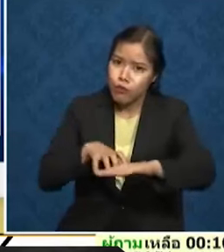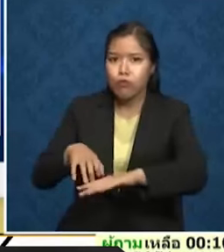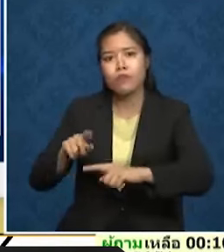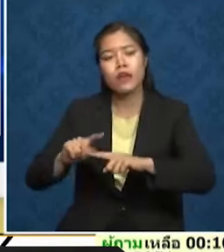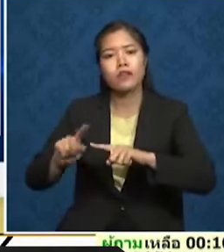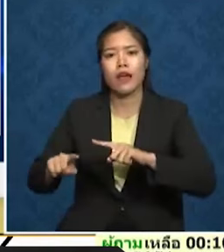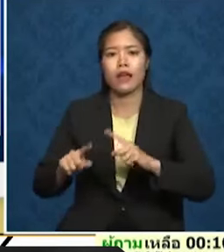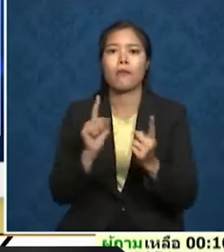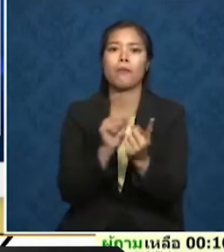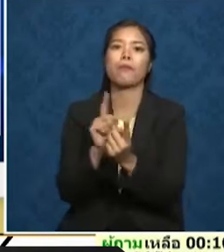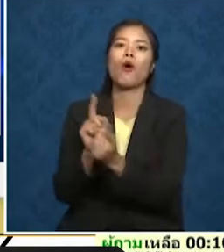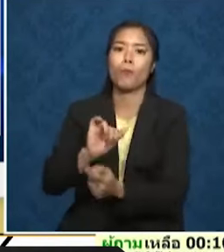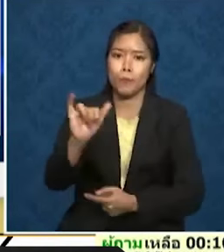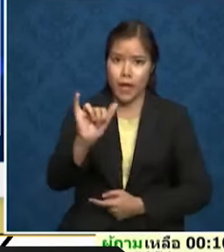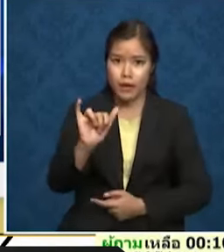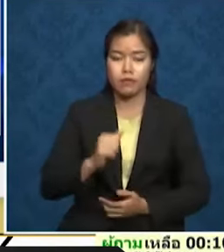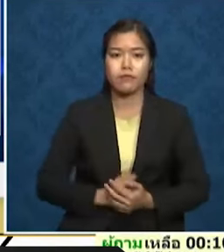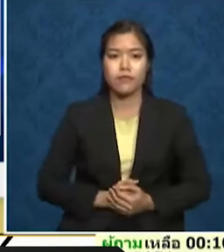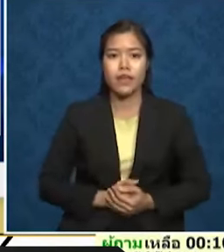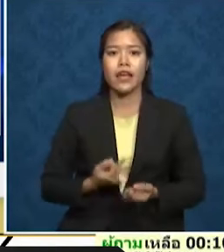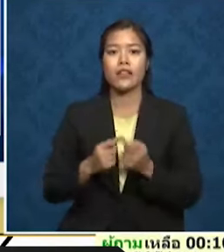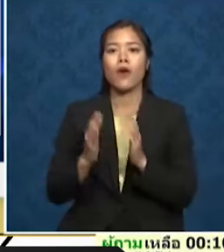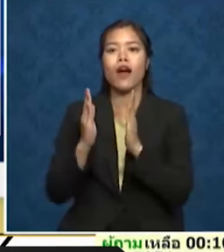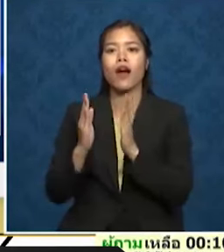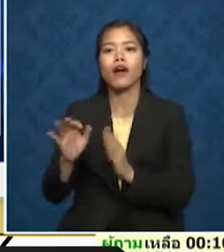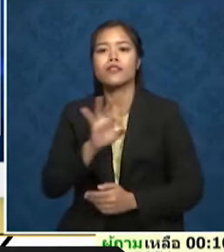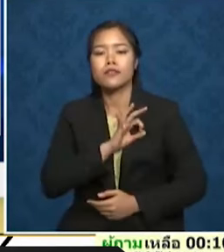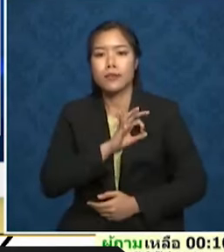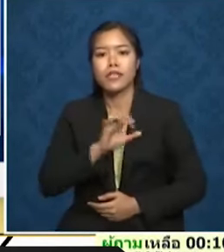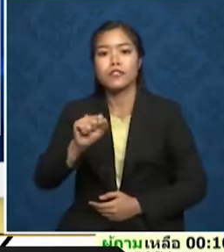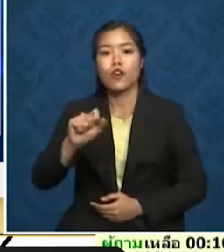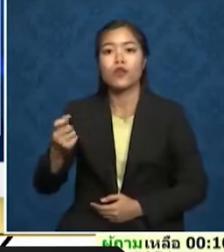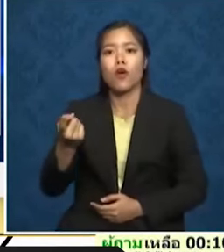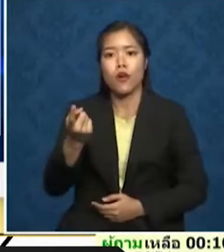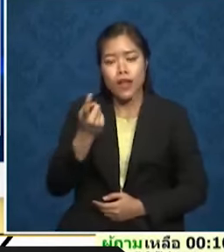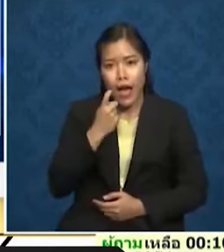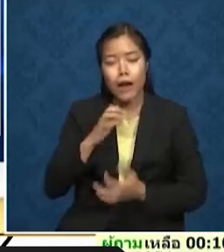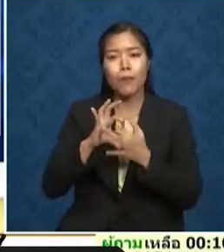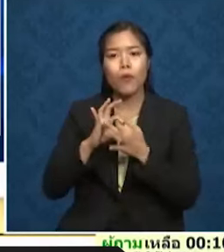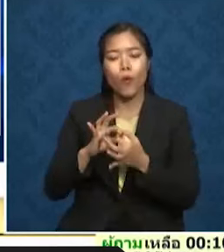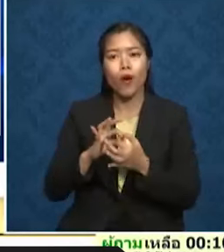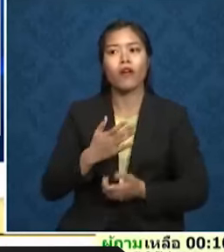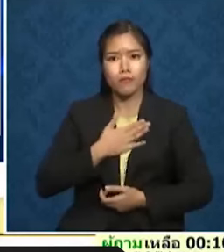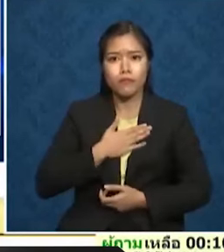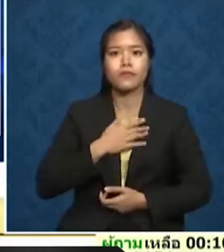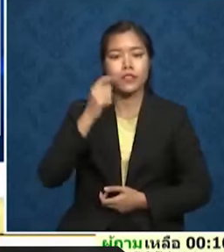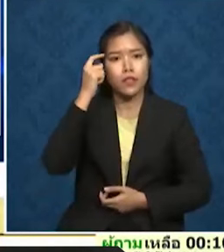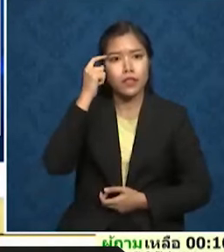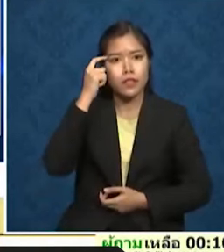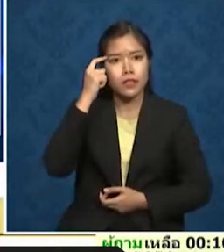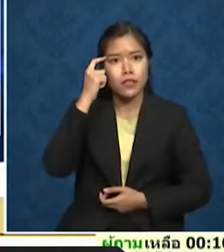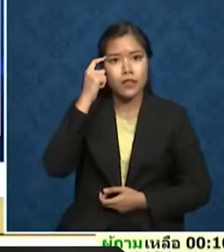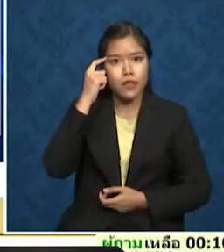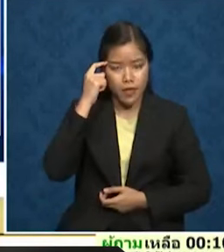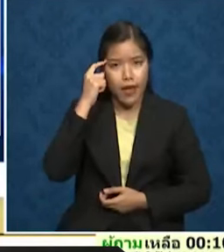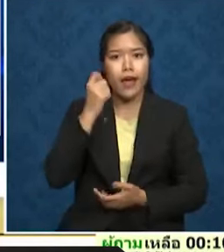คอนกรีตใดอย่างใดแต่ด้วยความห่วงใยของท่านสมาชิกนะคะเราเองนะคะกรมทางหลวงก็ได้ใส่ใจในเรื่องของ